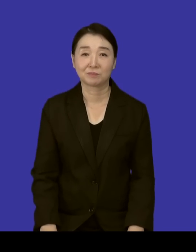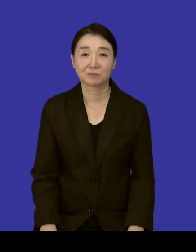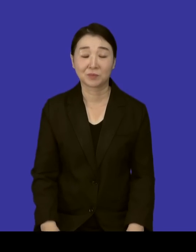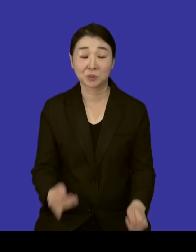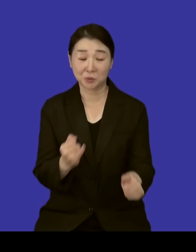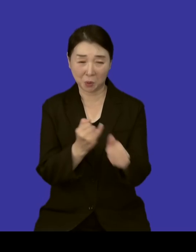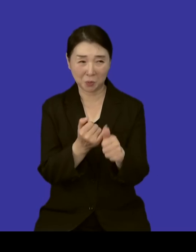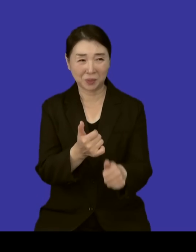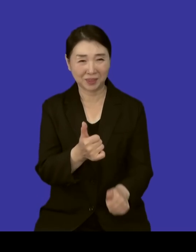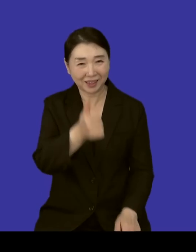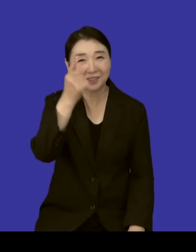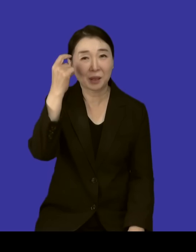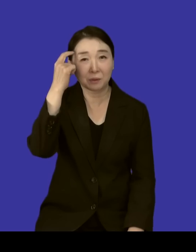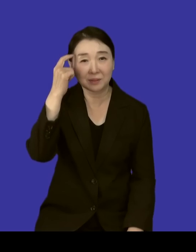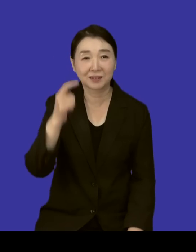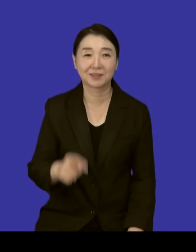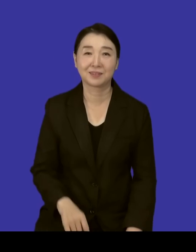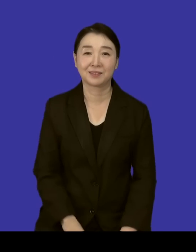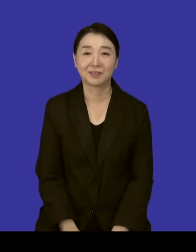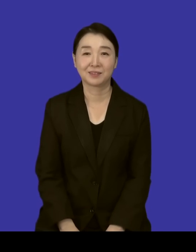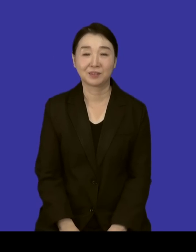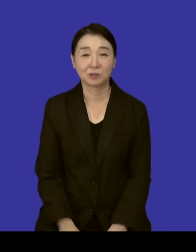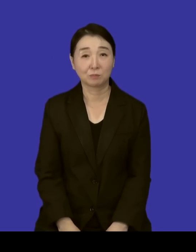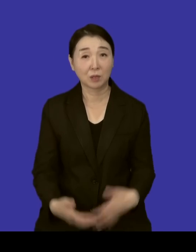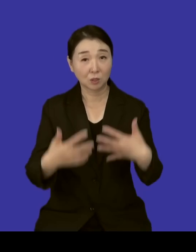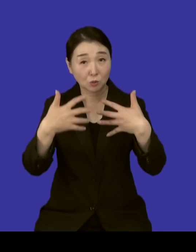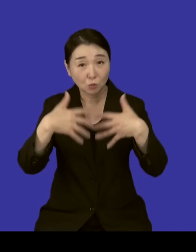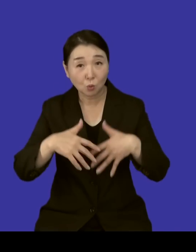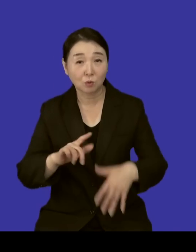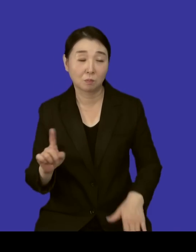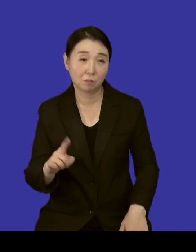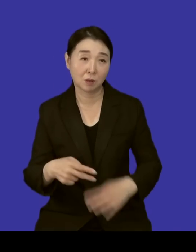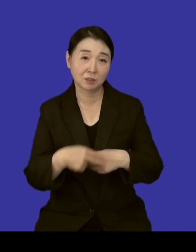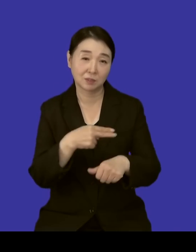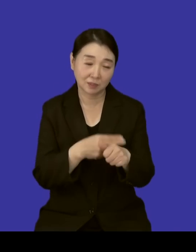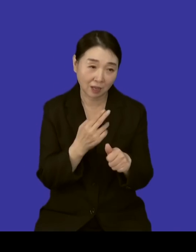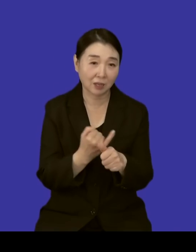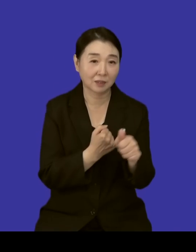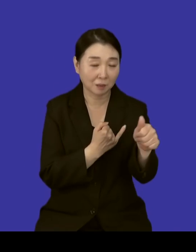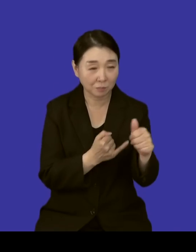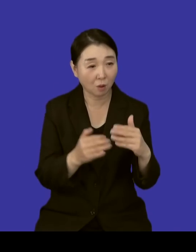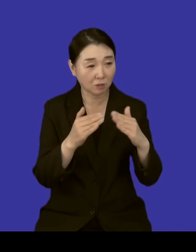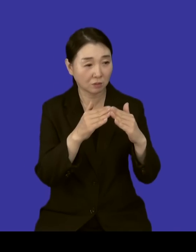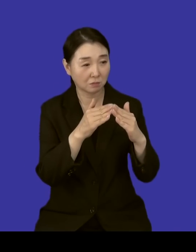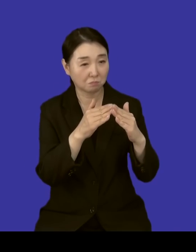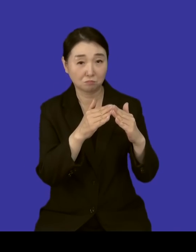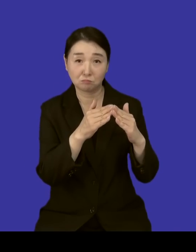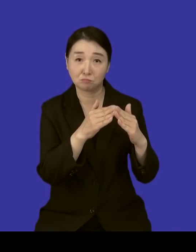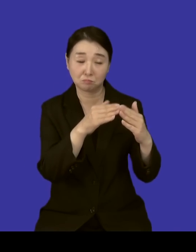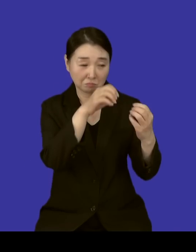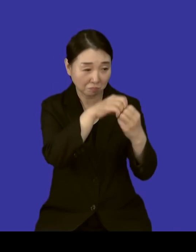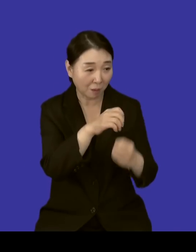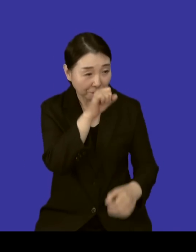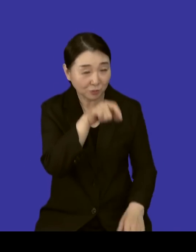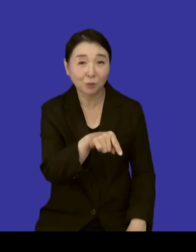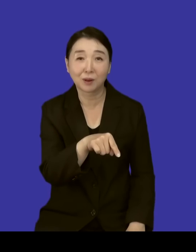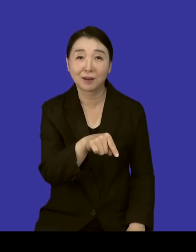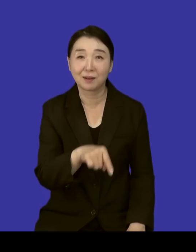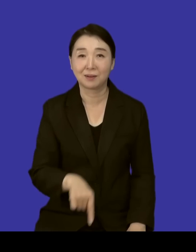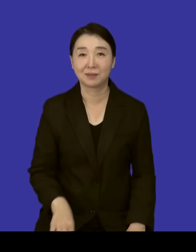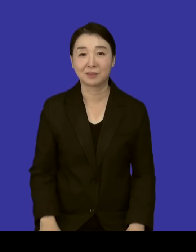시집 가는 게 여러 가지로. 어때 이제. 조건이 어땠어요? 이게 일단 의사 남편의 집안 좋고. 예, 뭐 이제 그런 데다가 이제